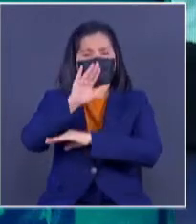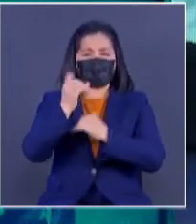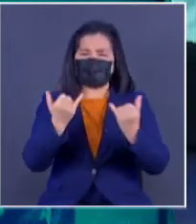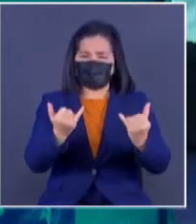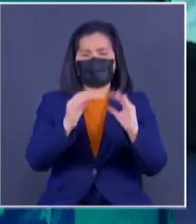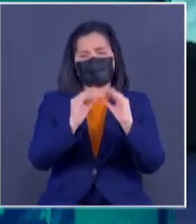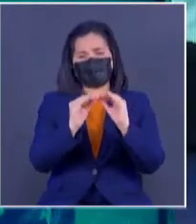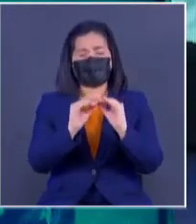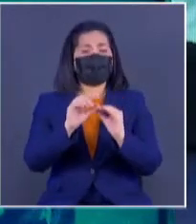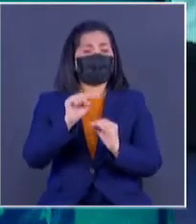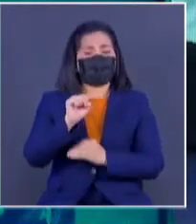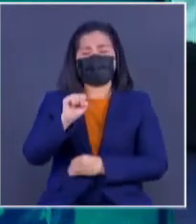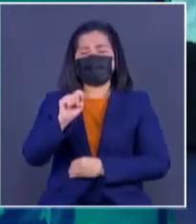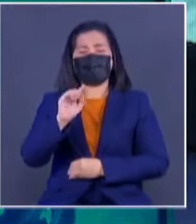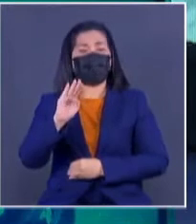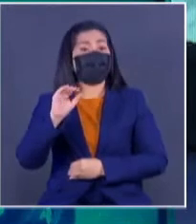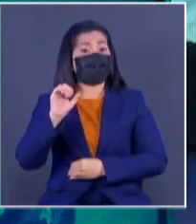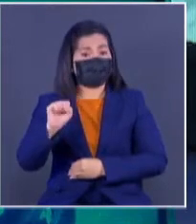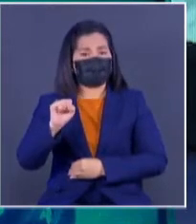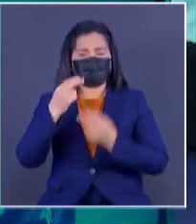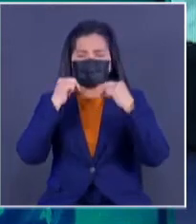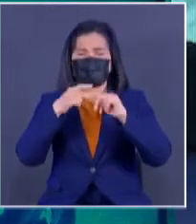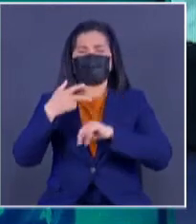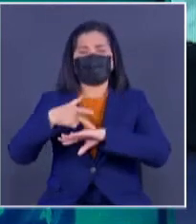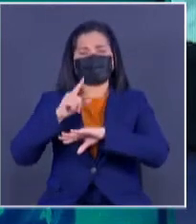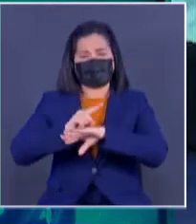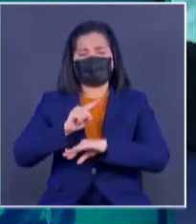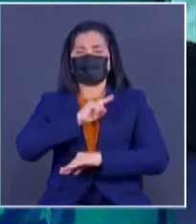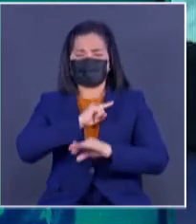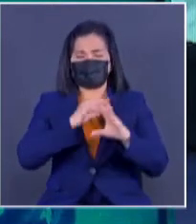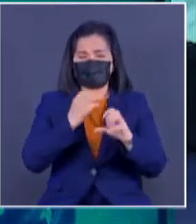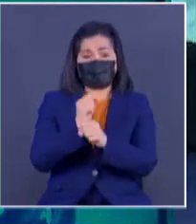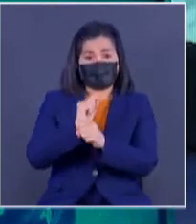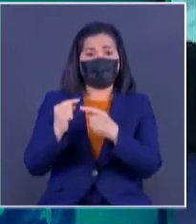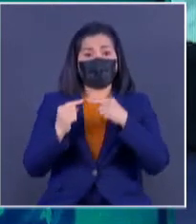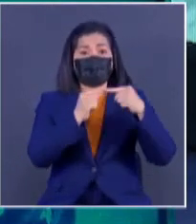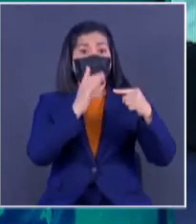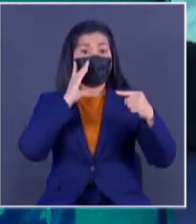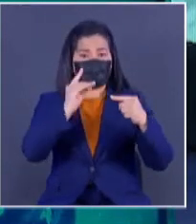ประชุมสบส.ที่มีนายกเป็นประธานนะครับแล้วก็ได้ข้อสรุปอย่างไรนำเข้าสู่ครม.